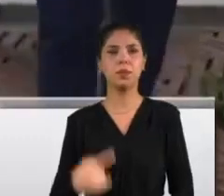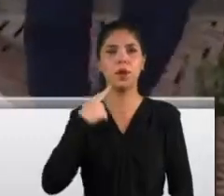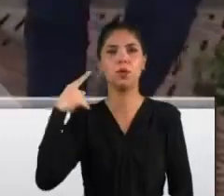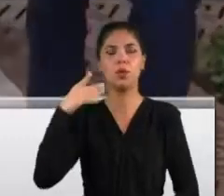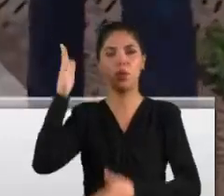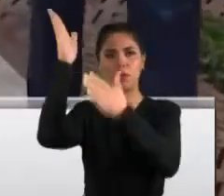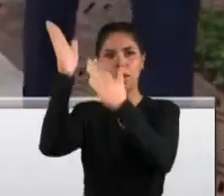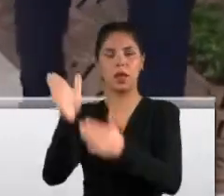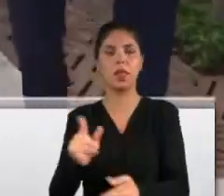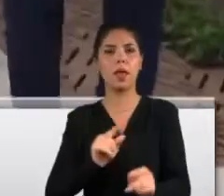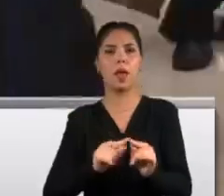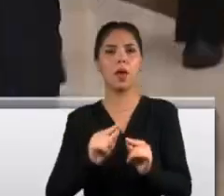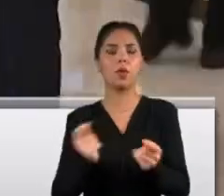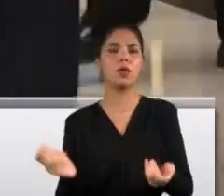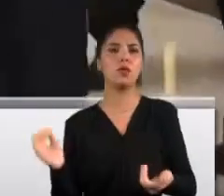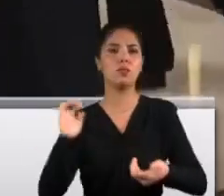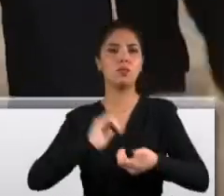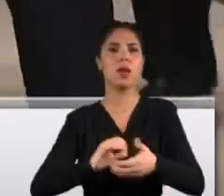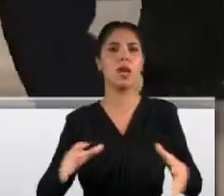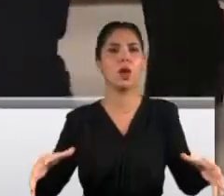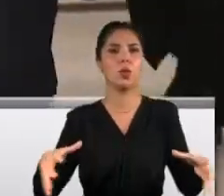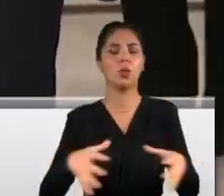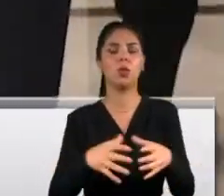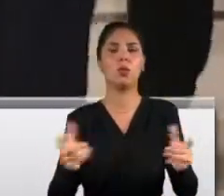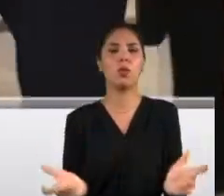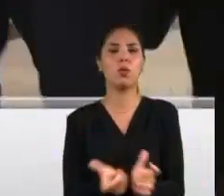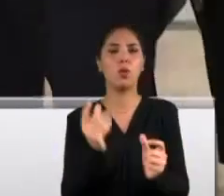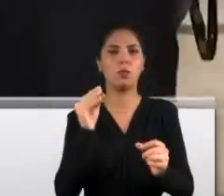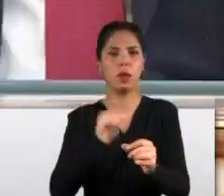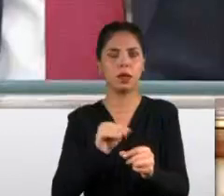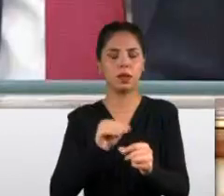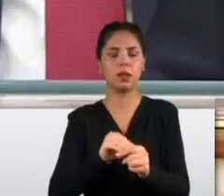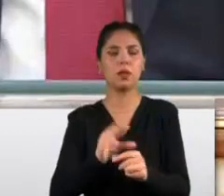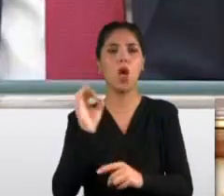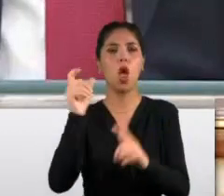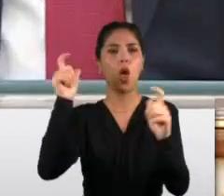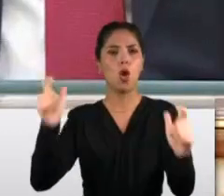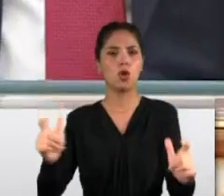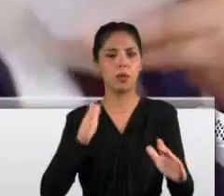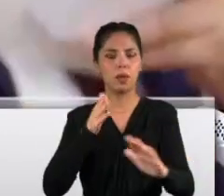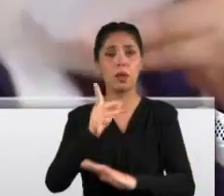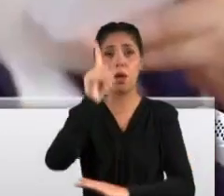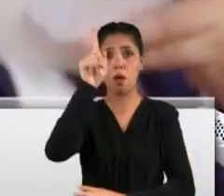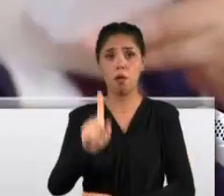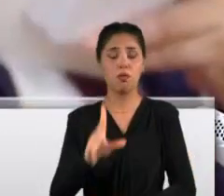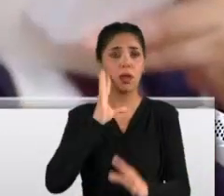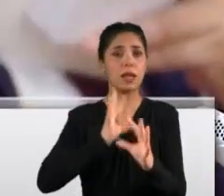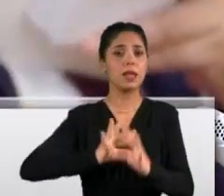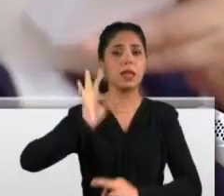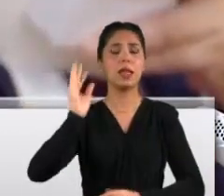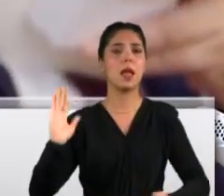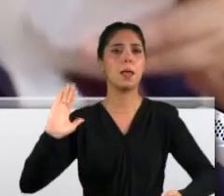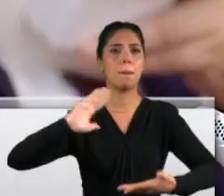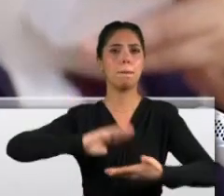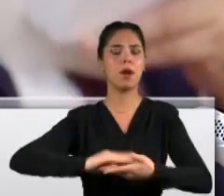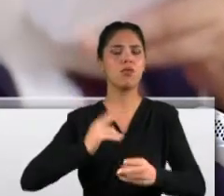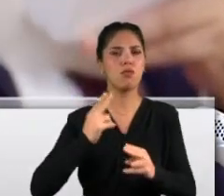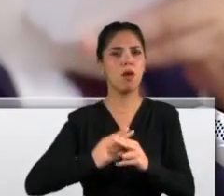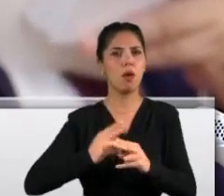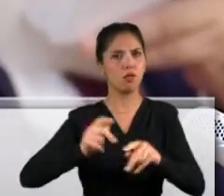Cumhurbaşkanı Erdoğan, Ekonomik İşbirliği Teşkilatı zirvesi için Taşkent'e gitti. Önceliğimiz insani ateşkesin